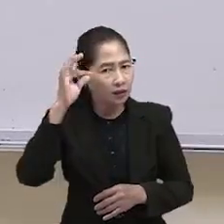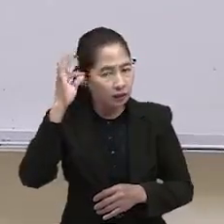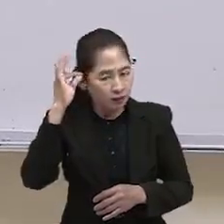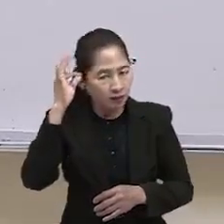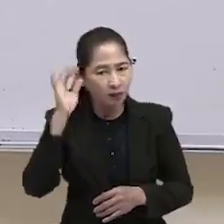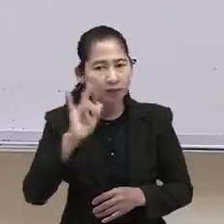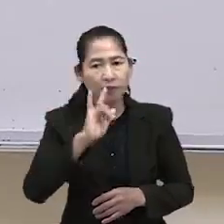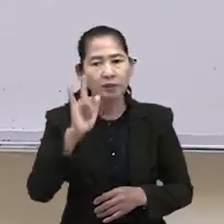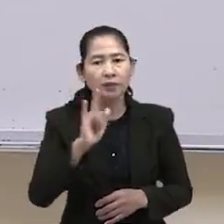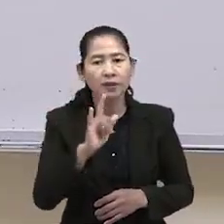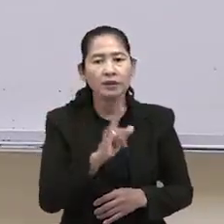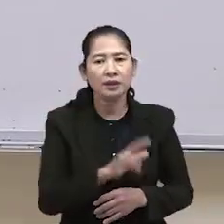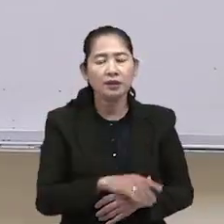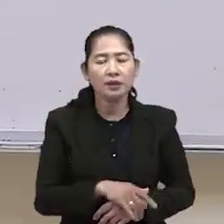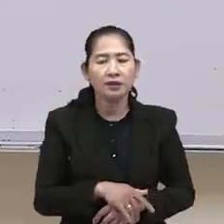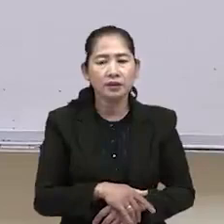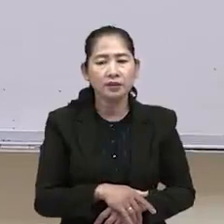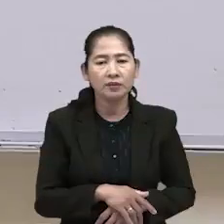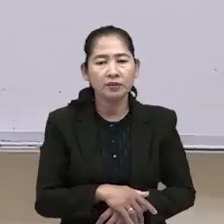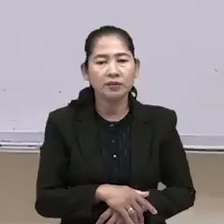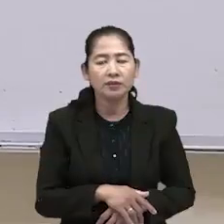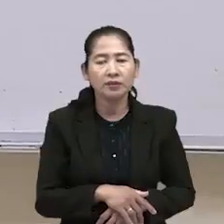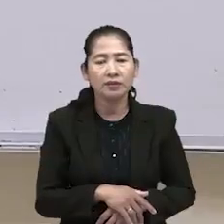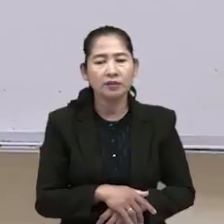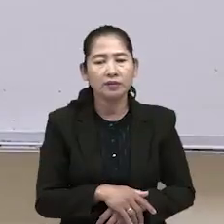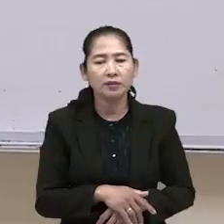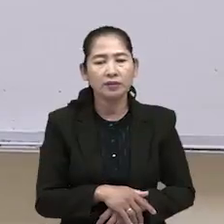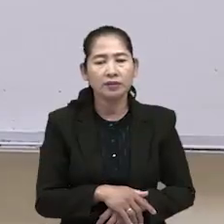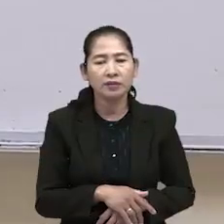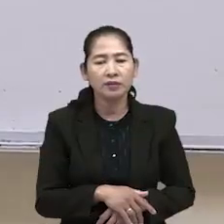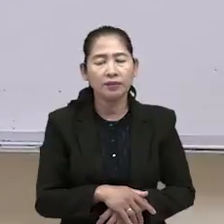រគុណដាក់ប្រាពាក្យសត្វតែម្ដងតើឲ្យច្បាស់លាស់កូន